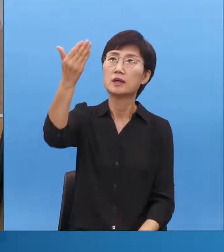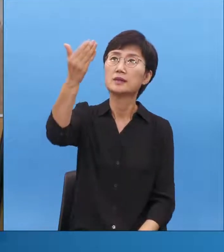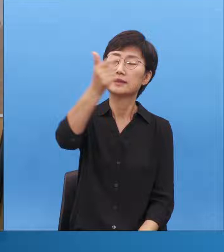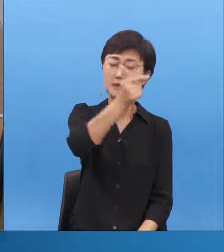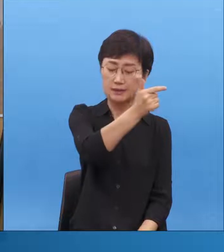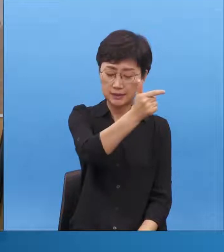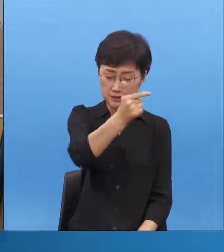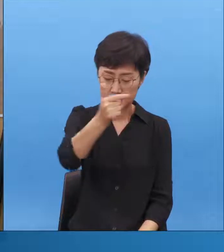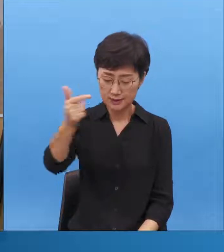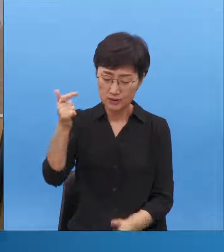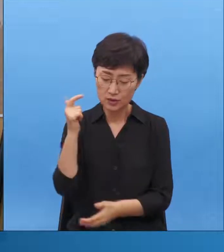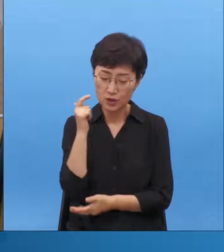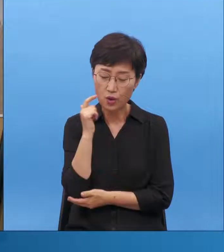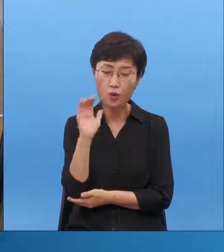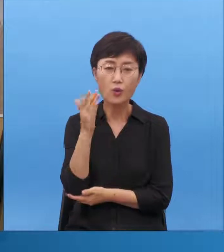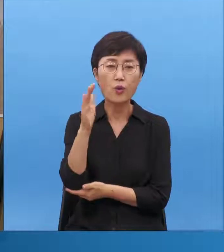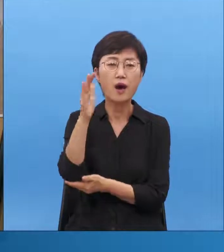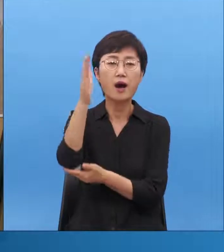이끄신